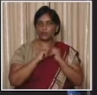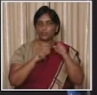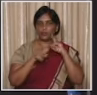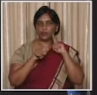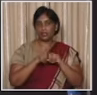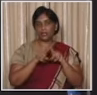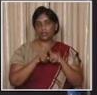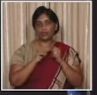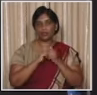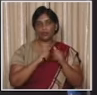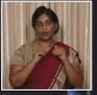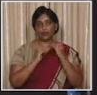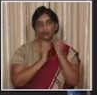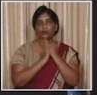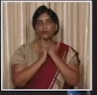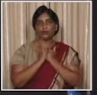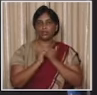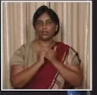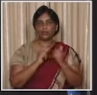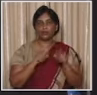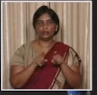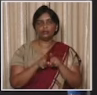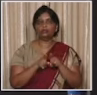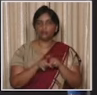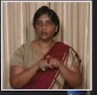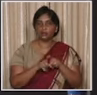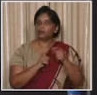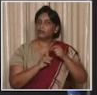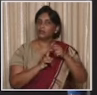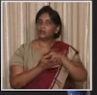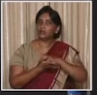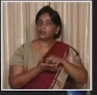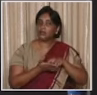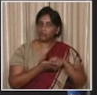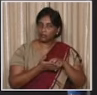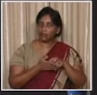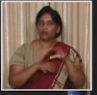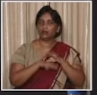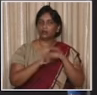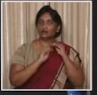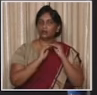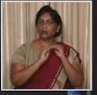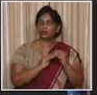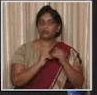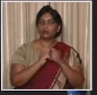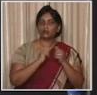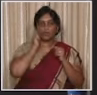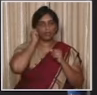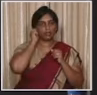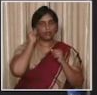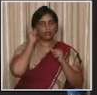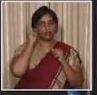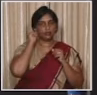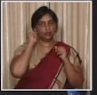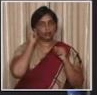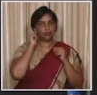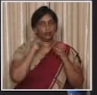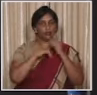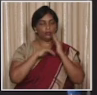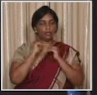කරන්න. ඒ වගේම අනිකුත් පළාත් ස්පිතාල්වලට ක්‍රමවේදයක් තියෙනවා, සිස්ටම් එකක්